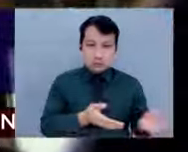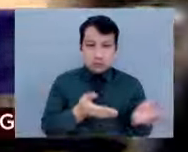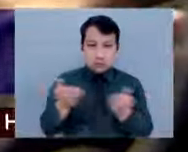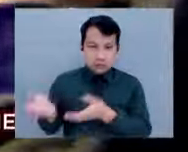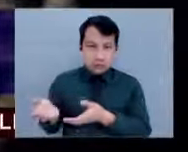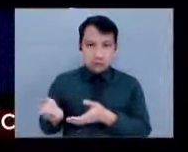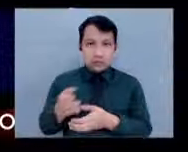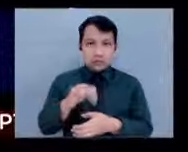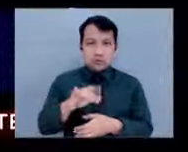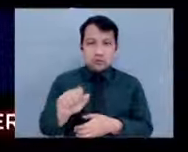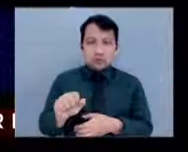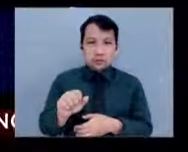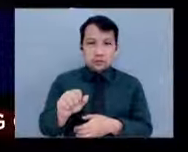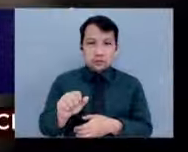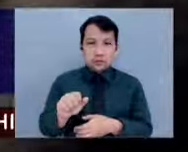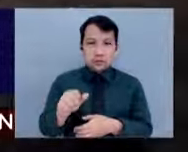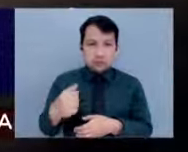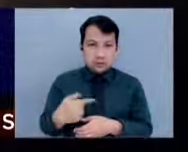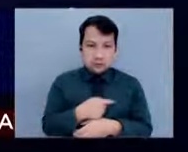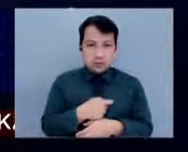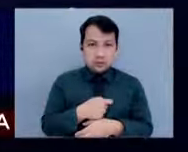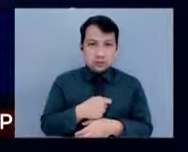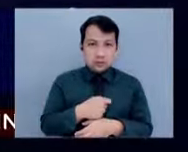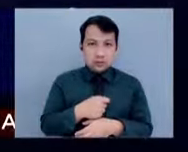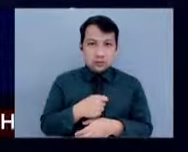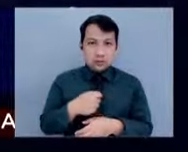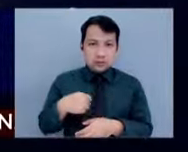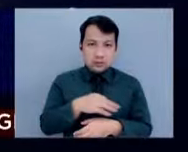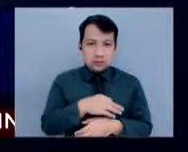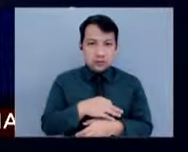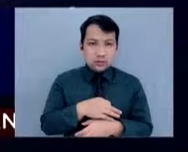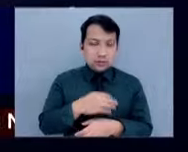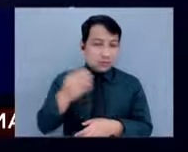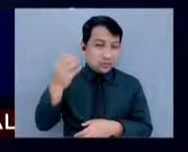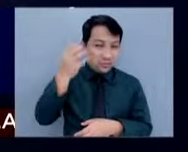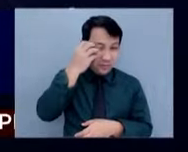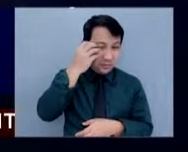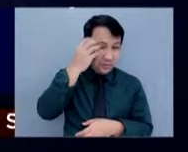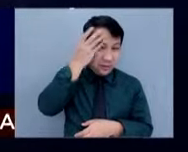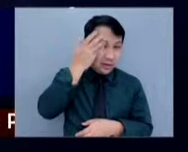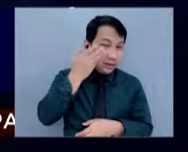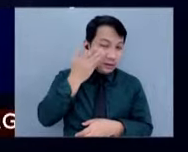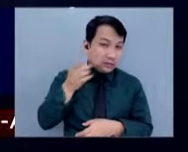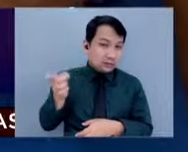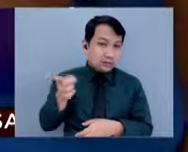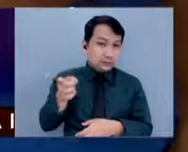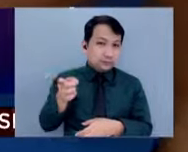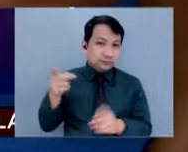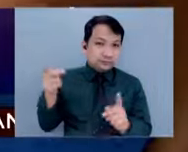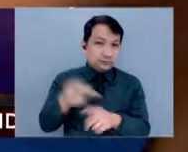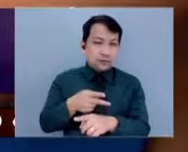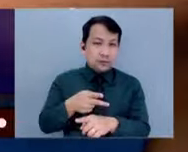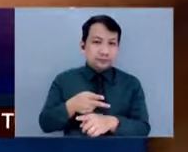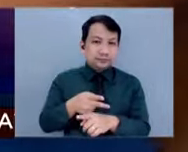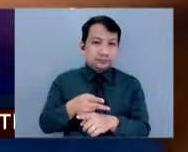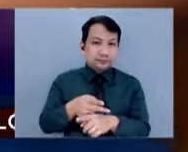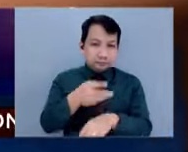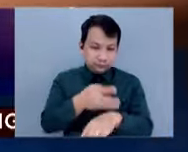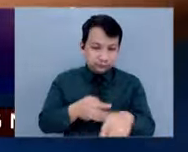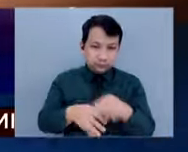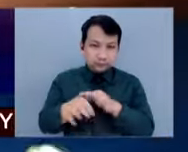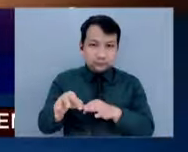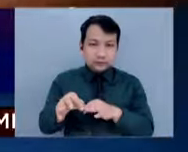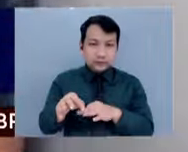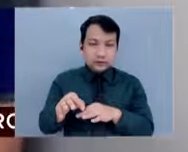BRP Cabra mga sugatang tauhan ng Philippine Navy. Napuruhan sa kaliwang mata ang isa sa mga biktima. Nagkasugat din siya sa kamay